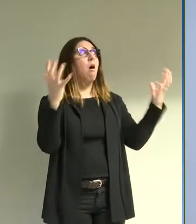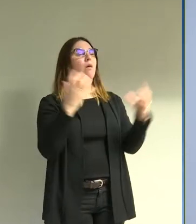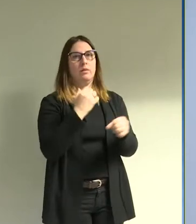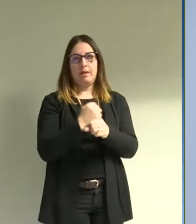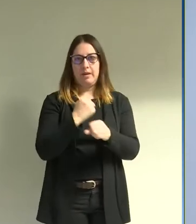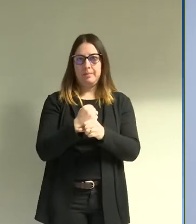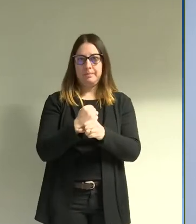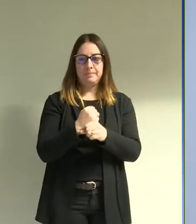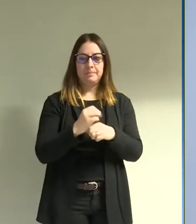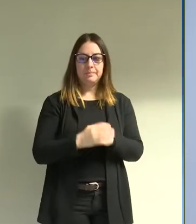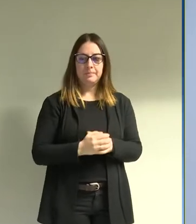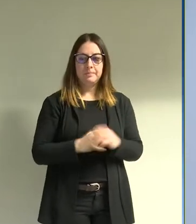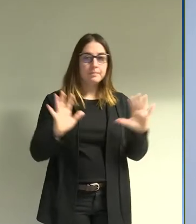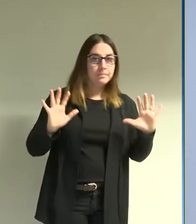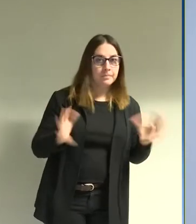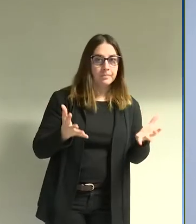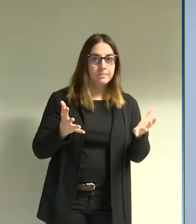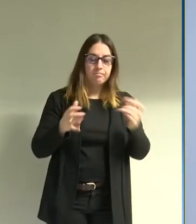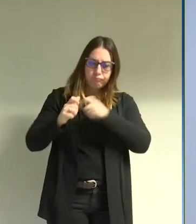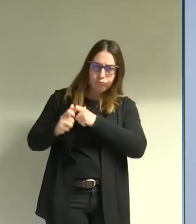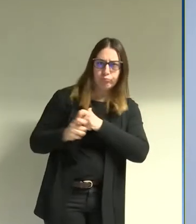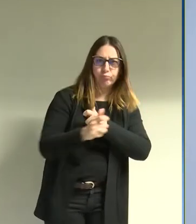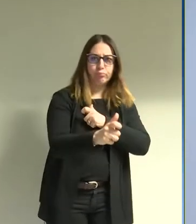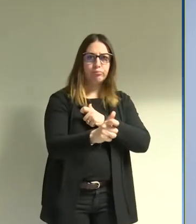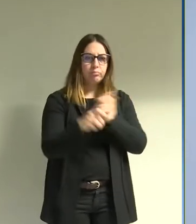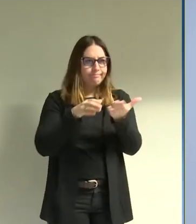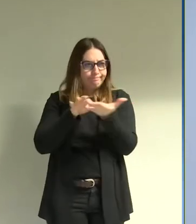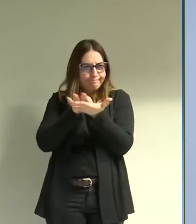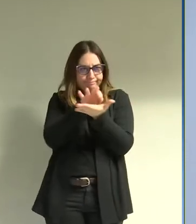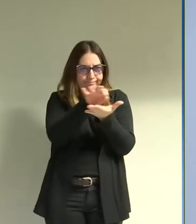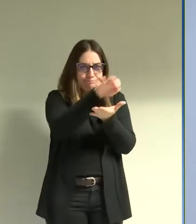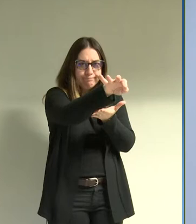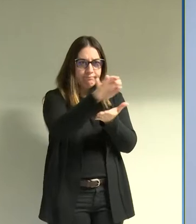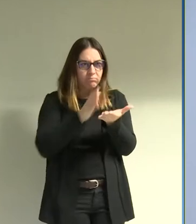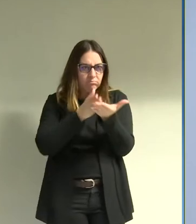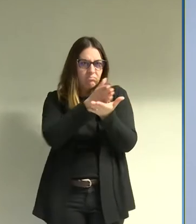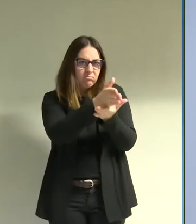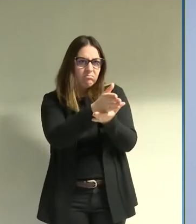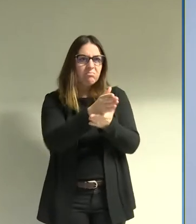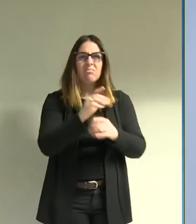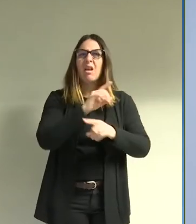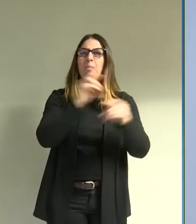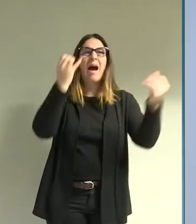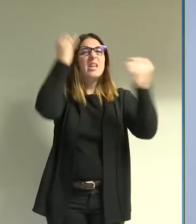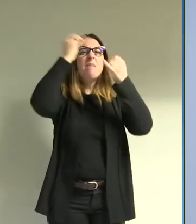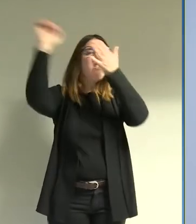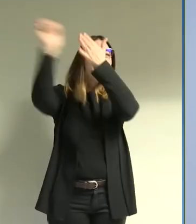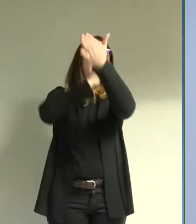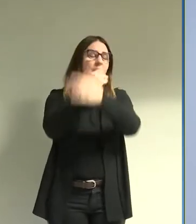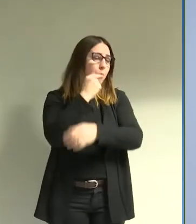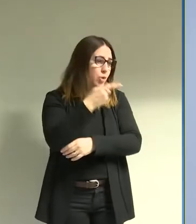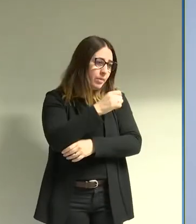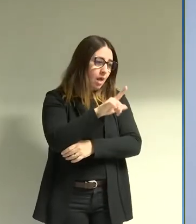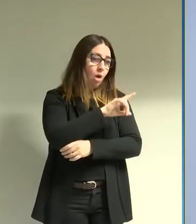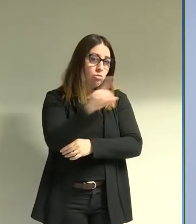travers cela ça nous permet de tisser une feuille de route non pas en écrasant les imaginaires monsieur pinel mais bien en